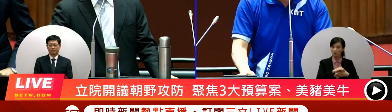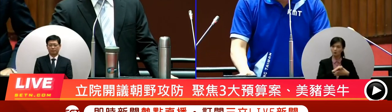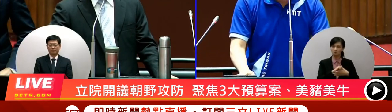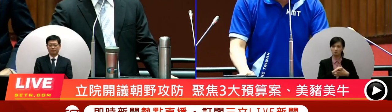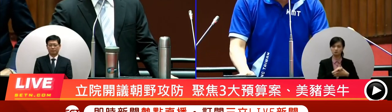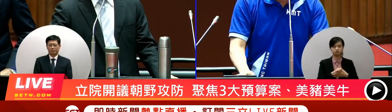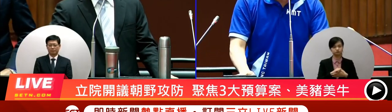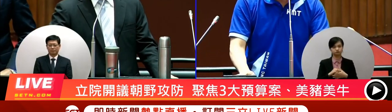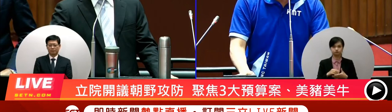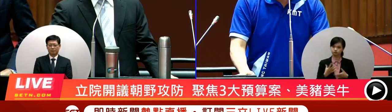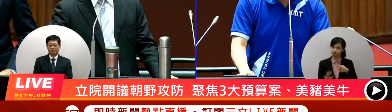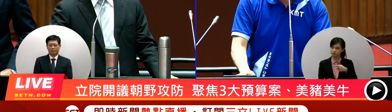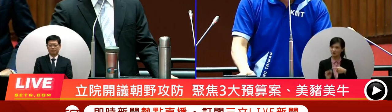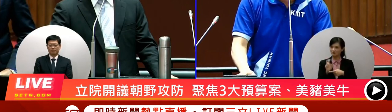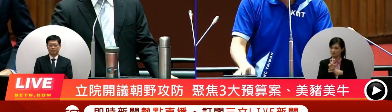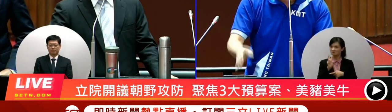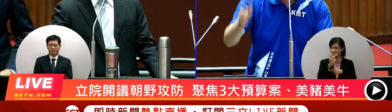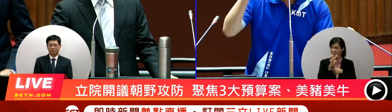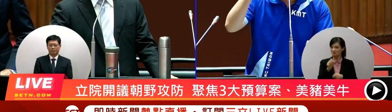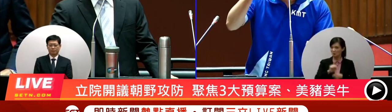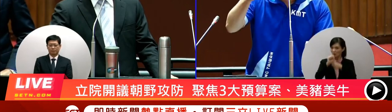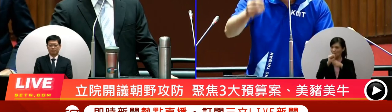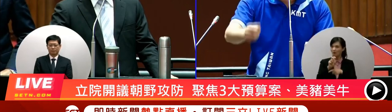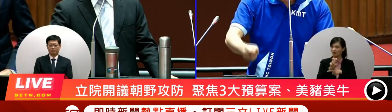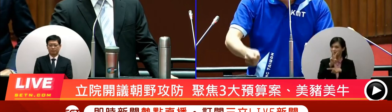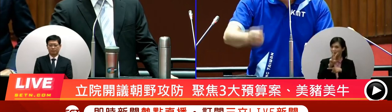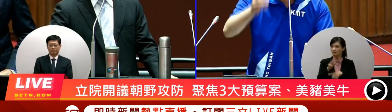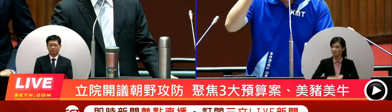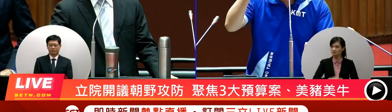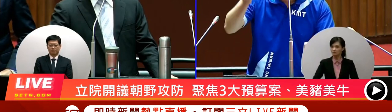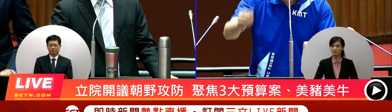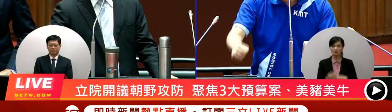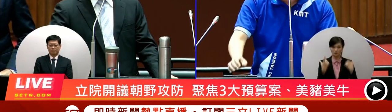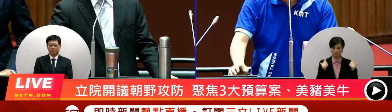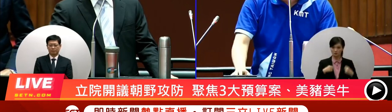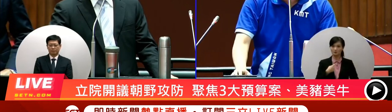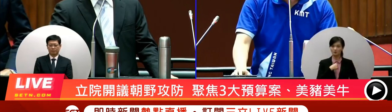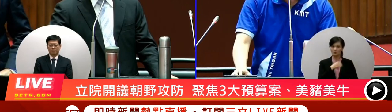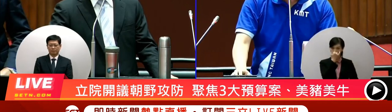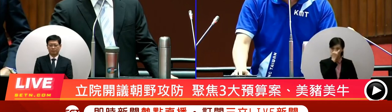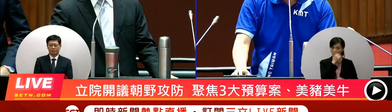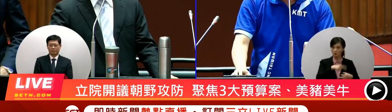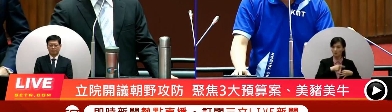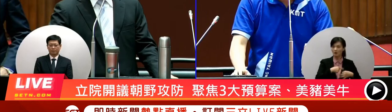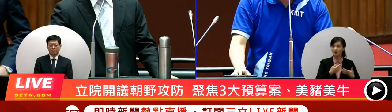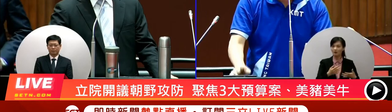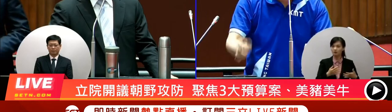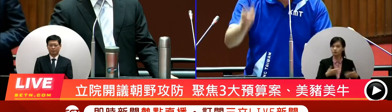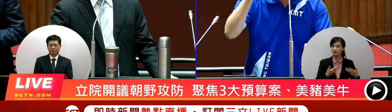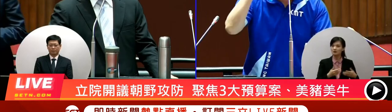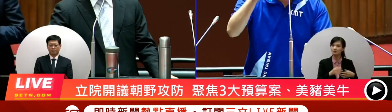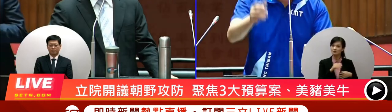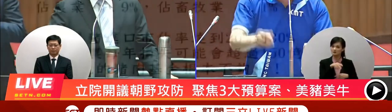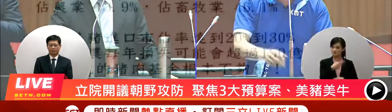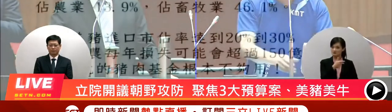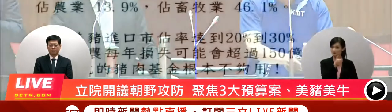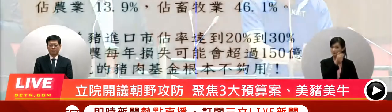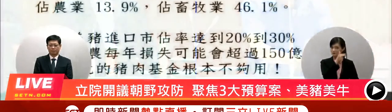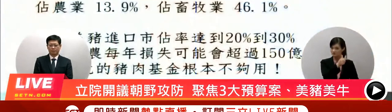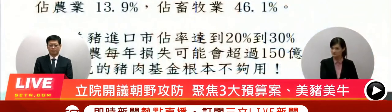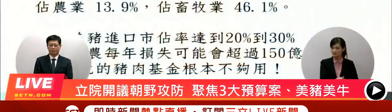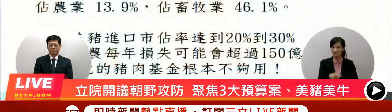20%到30%。整体产值哦，国内产值本来有750亿的猪肉产值啊，会损失